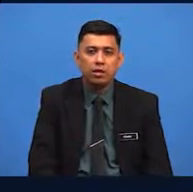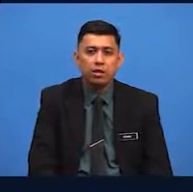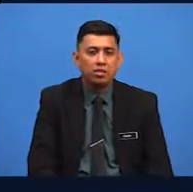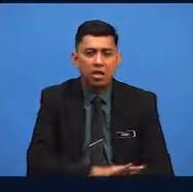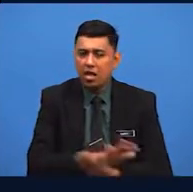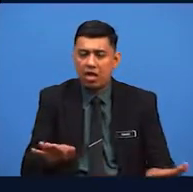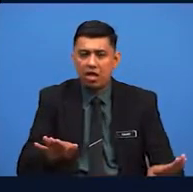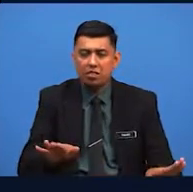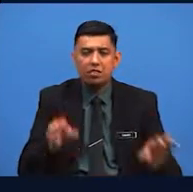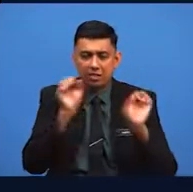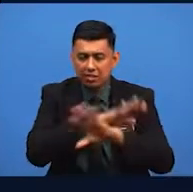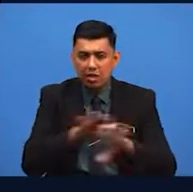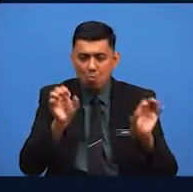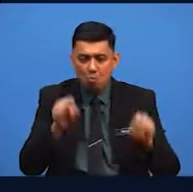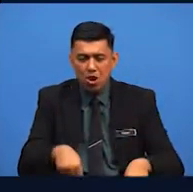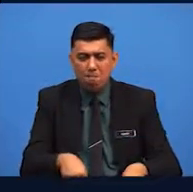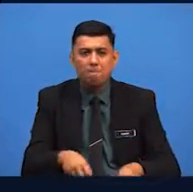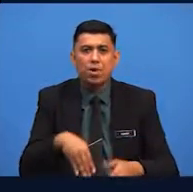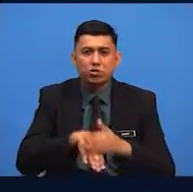anda tidak dibenarkan masuk.